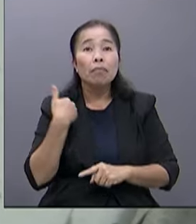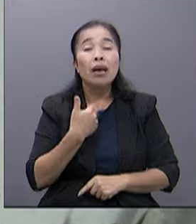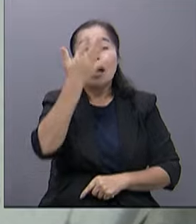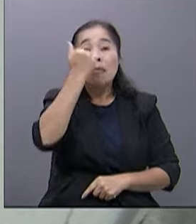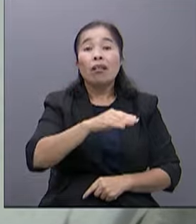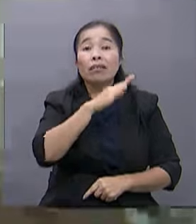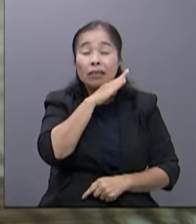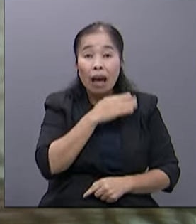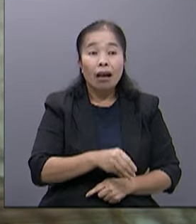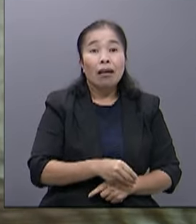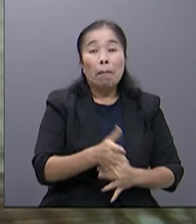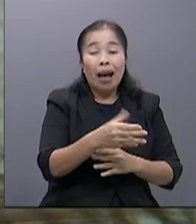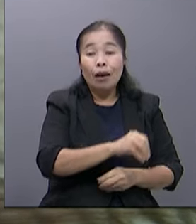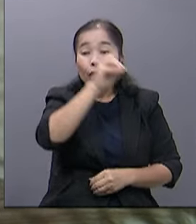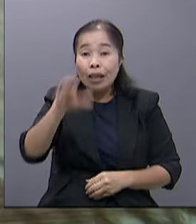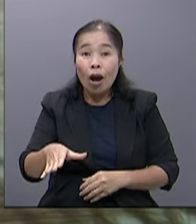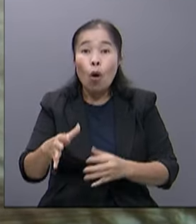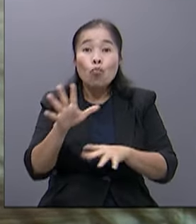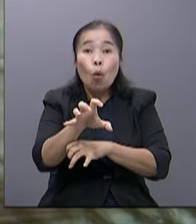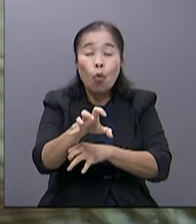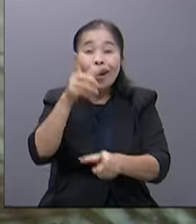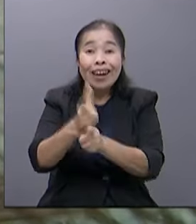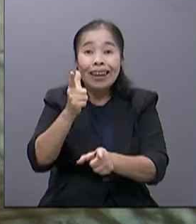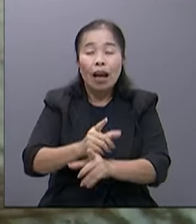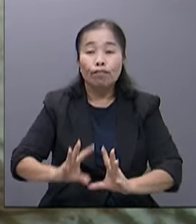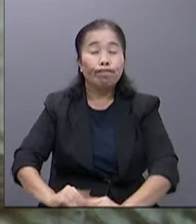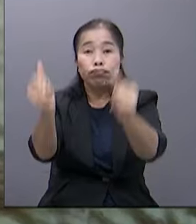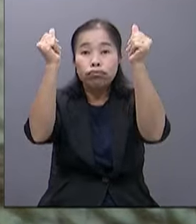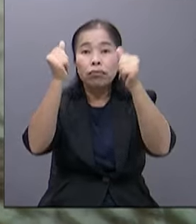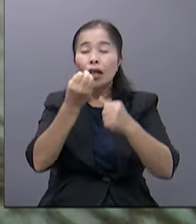บ่อกุ้งค่ะ2เดือนกุ้งก็หมดยกบ่อค่ะ